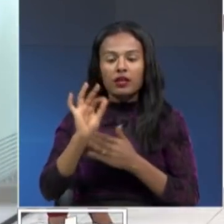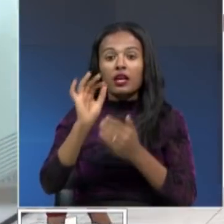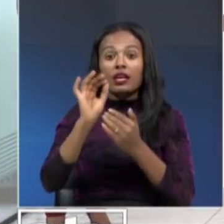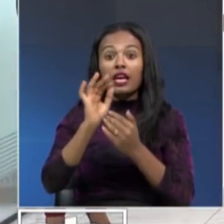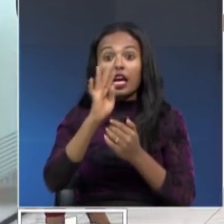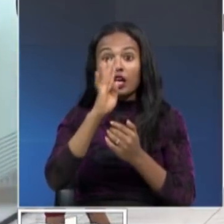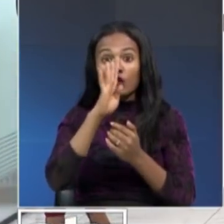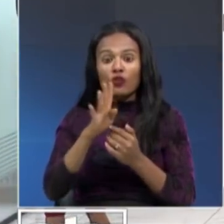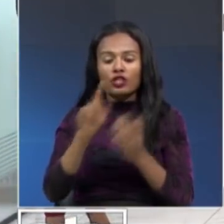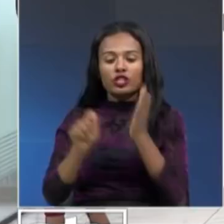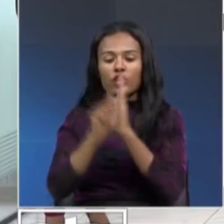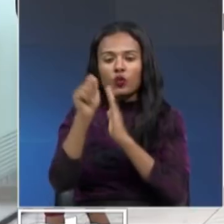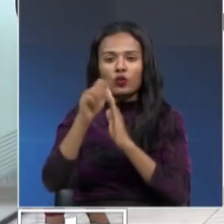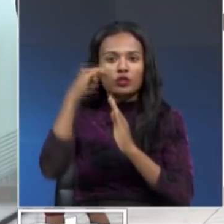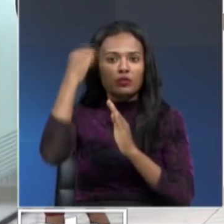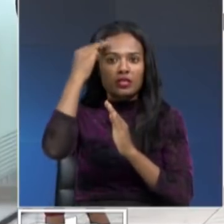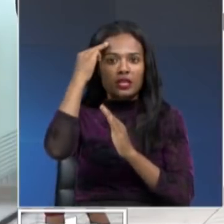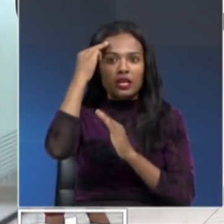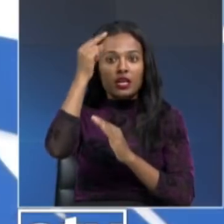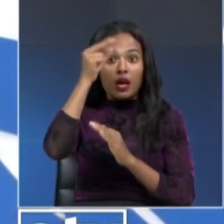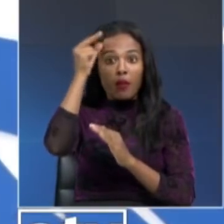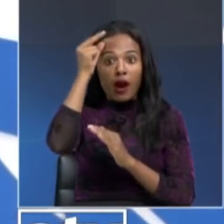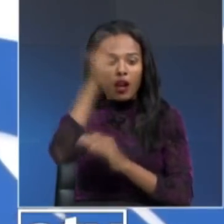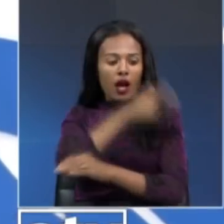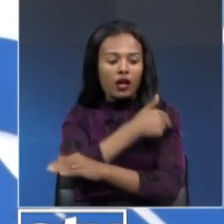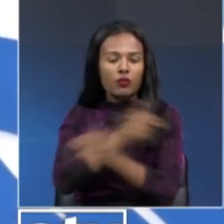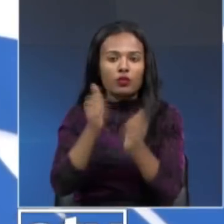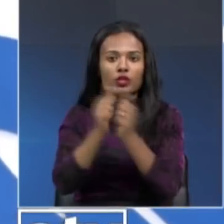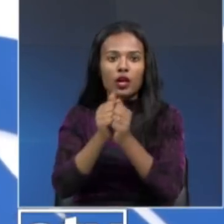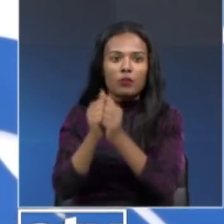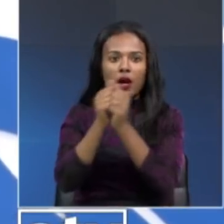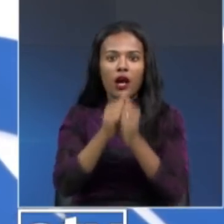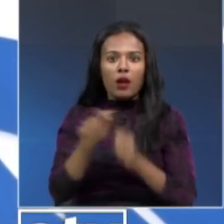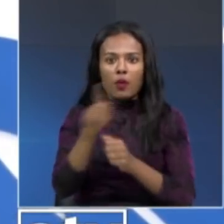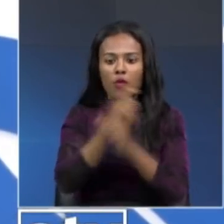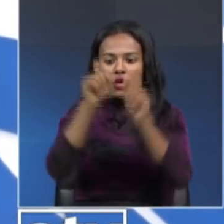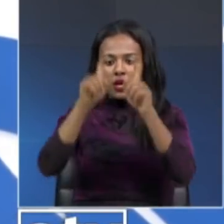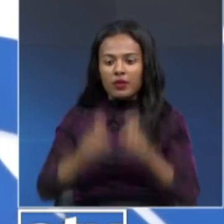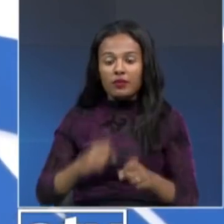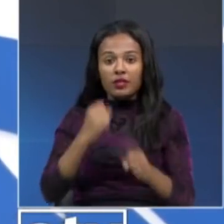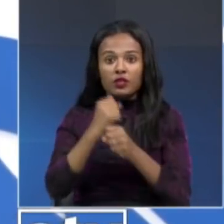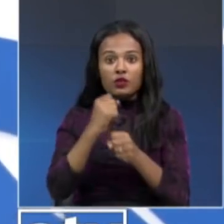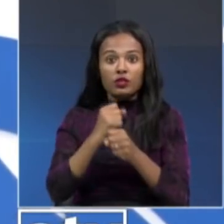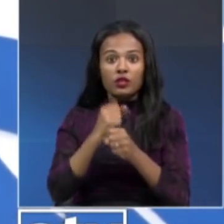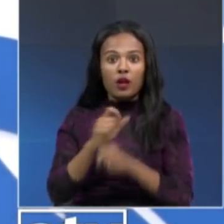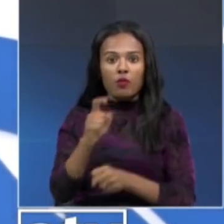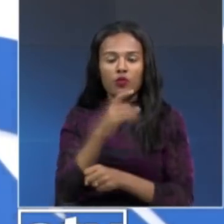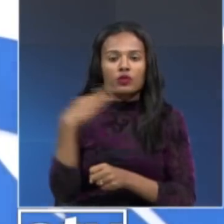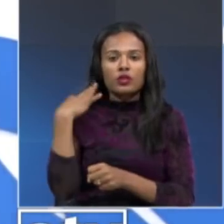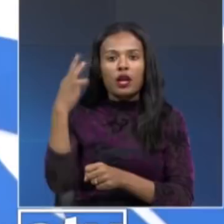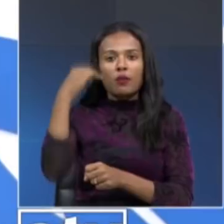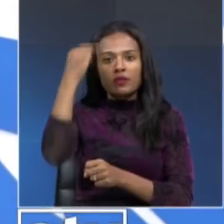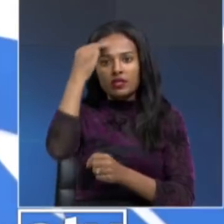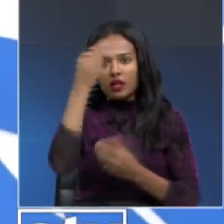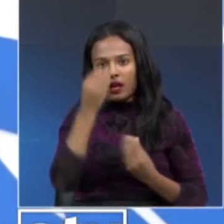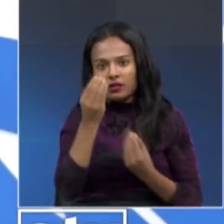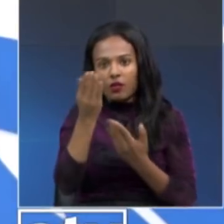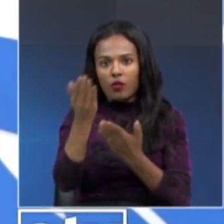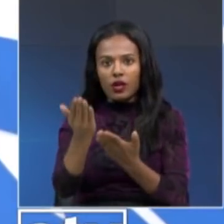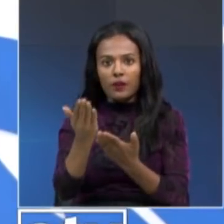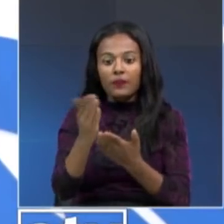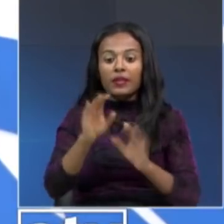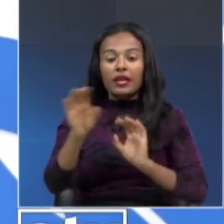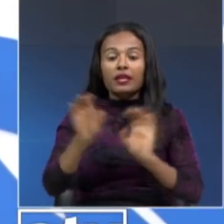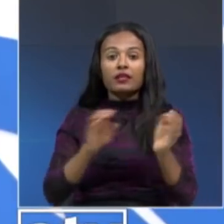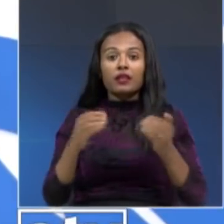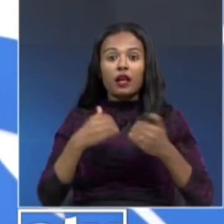ከኢኖቬሽንና ቴክኖሎጂ ሚኒስቴርና ከባህል ሃኪሞች ጋር በጋራ በመሆን የምርምር ስራዎችን እየሰራ መሆኑን የጤና ሚኒስቴር አስታወቀ።